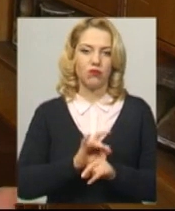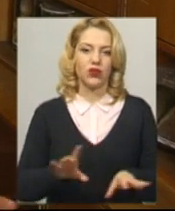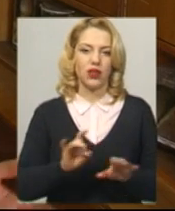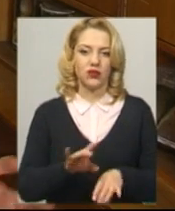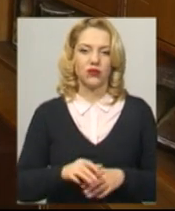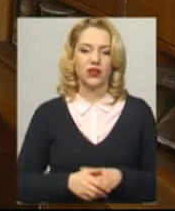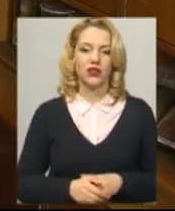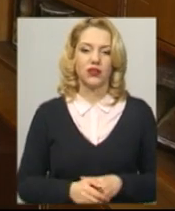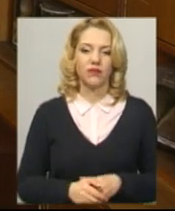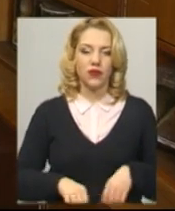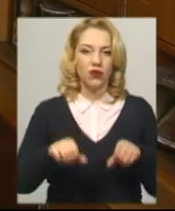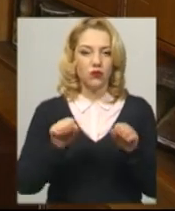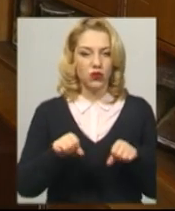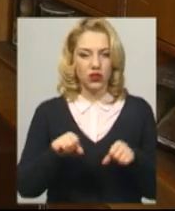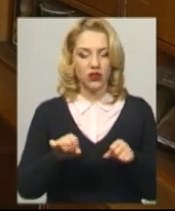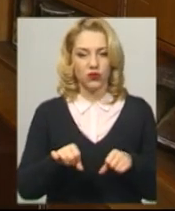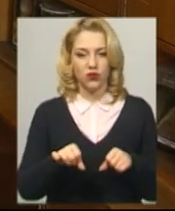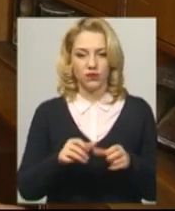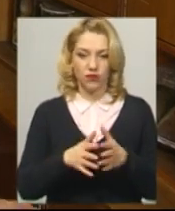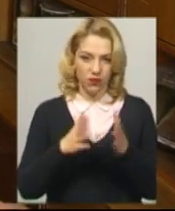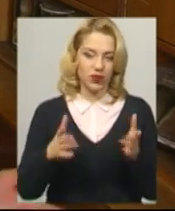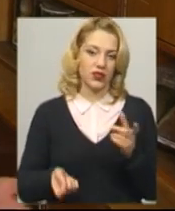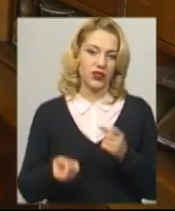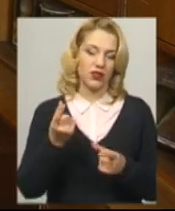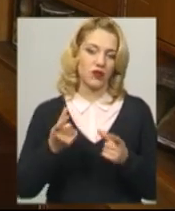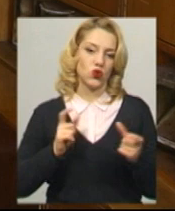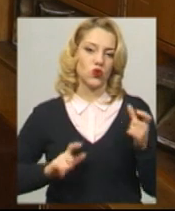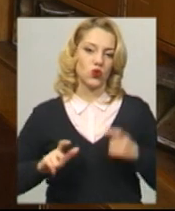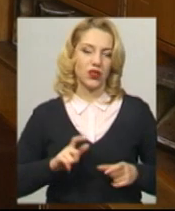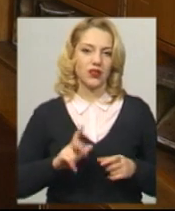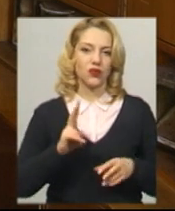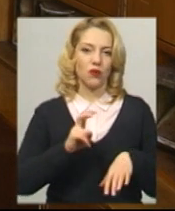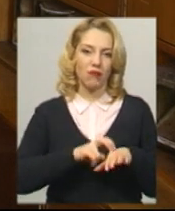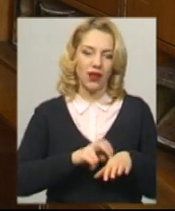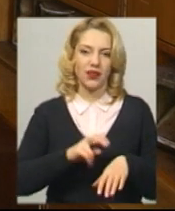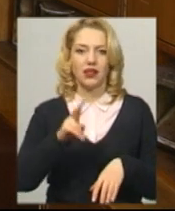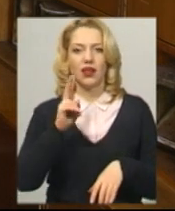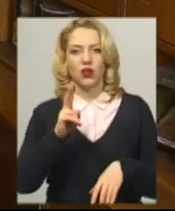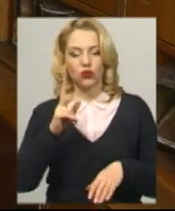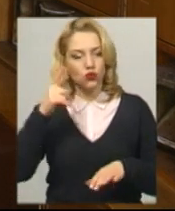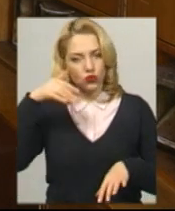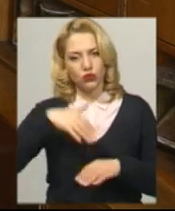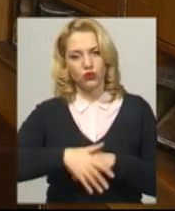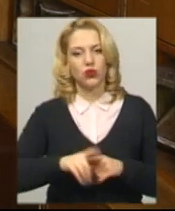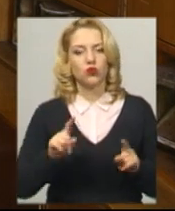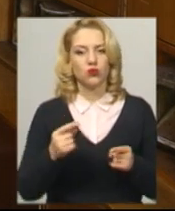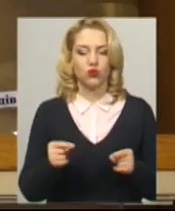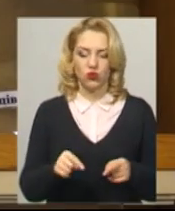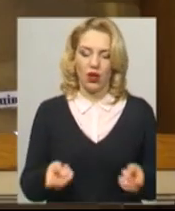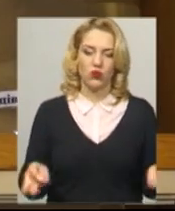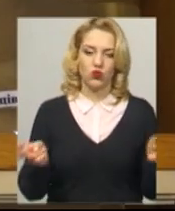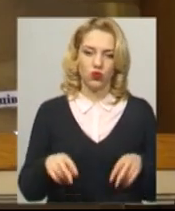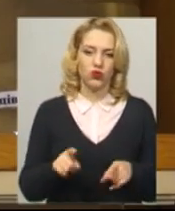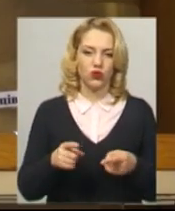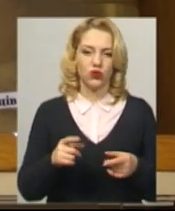лавах, можливо, більше з'явиться студентів-медиків, можливо, більше з'явиться лікарів, які розуміють, чому вони сюди йдуть, вони знають